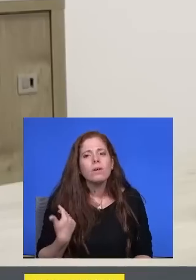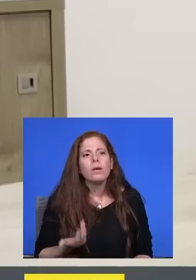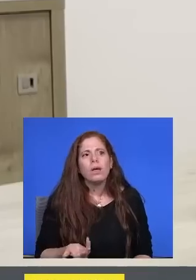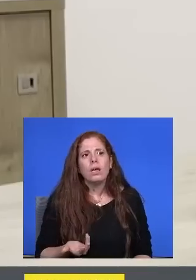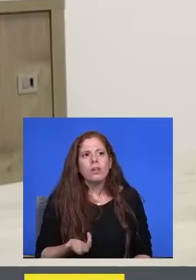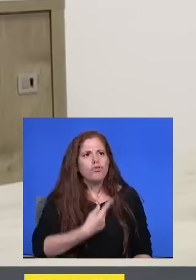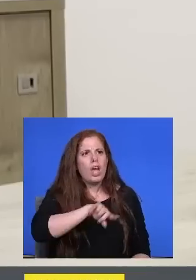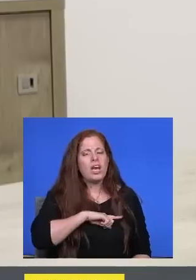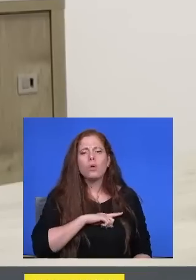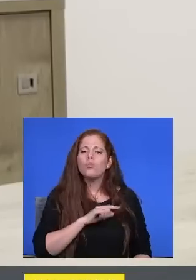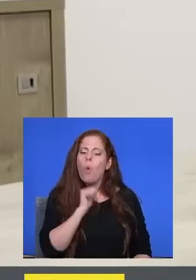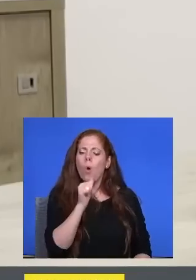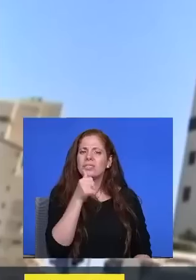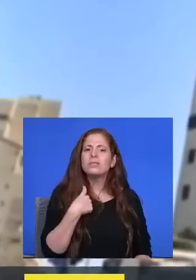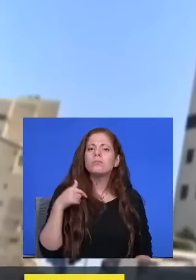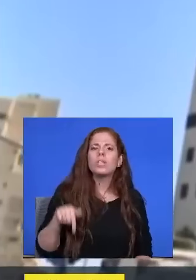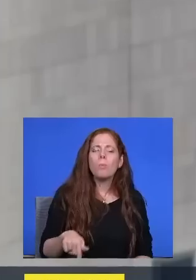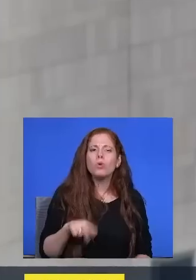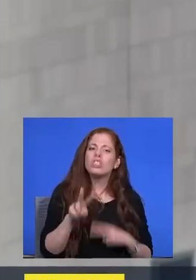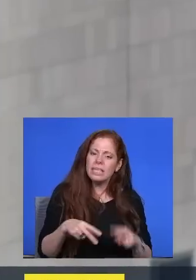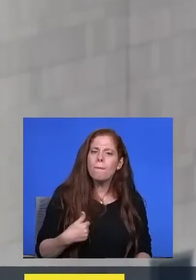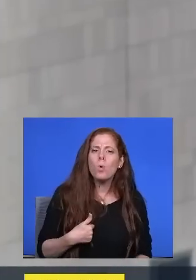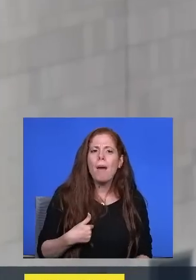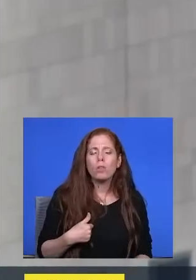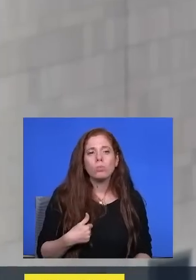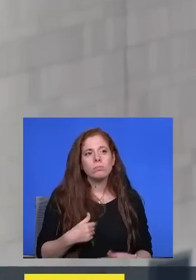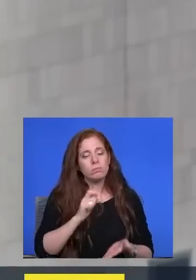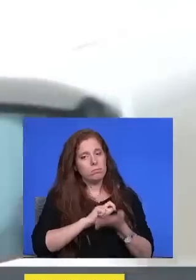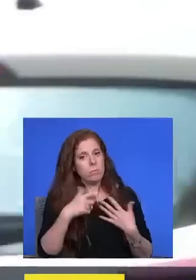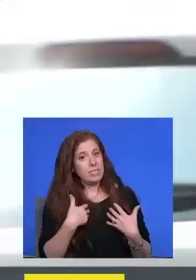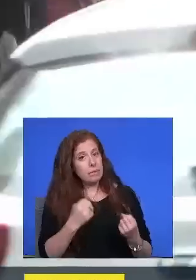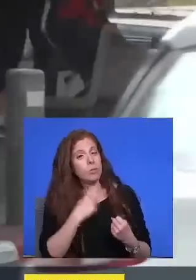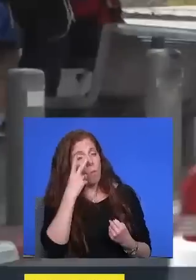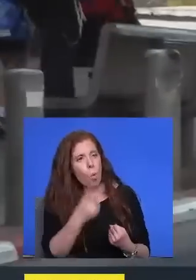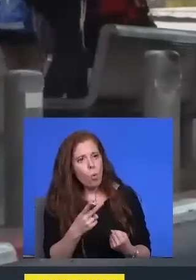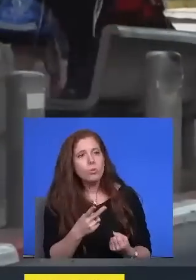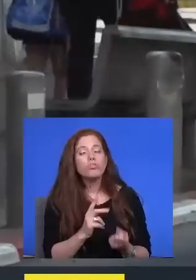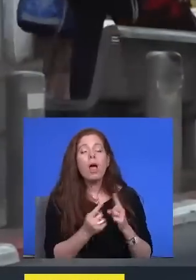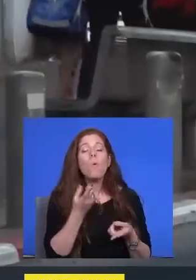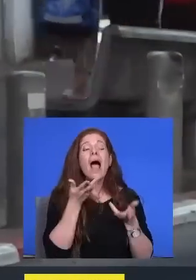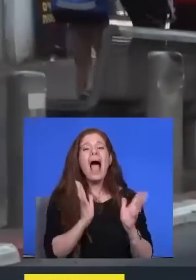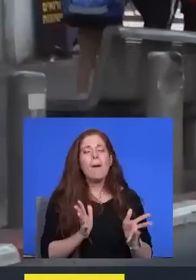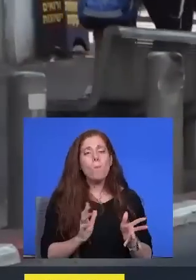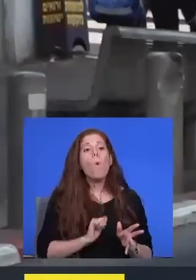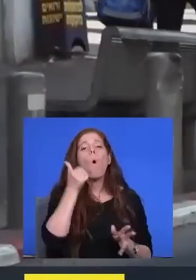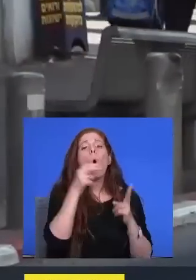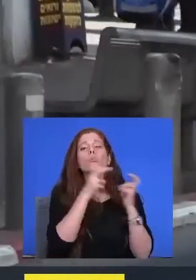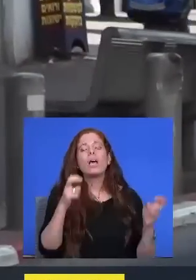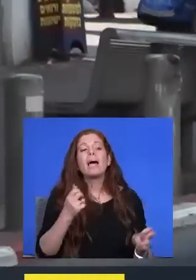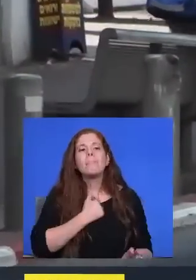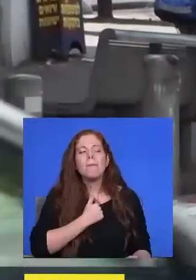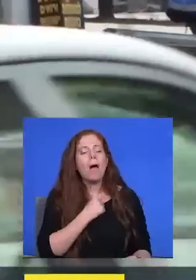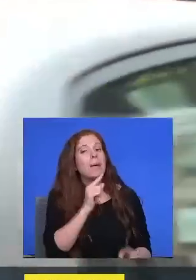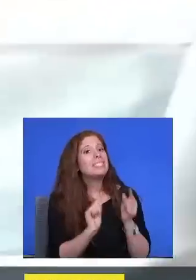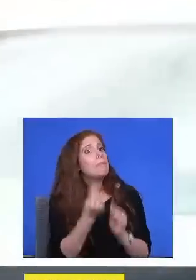שאנחנו לא רצויים, שיטפלו בנו. במשרד הבריאות אמרו כי הם רואים את האירוע בחומרה. ראש העיר בני ברק הדגיש כי זהו מקרה חריג